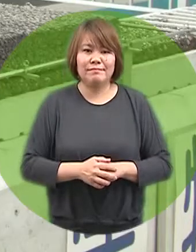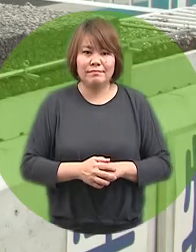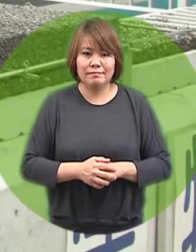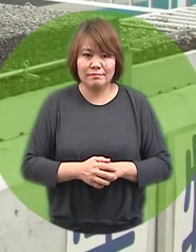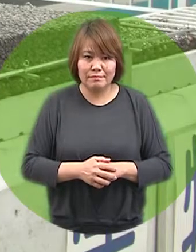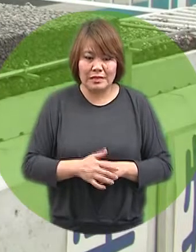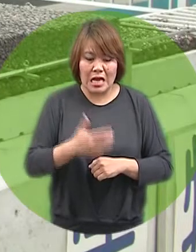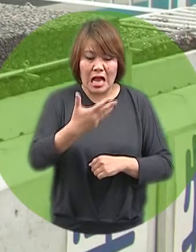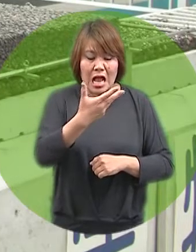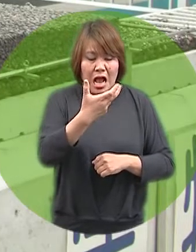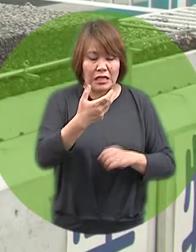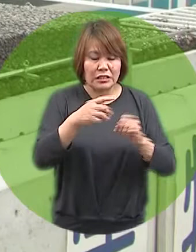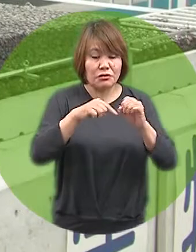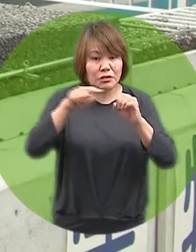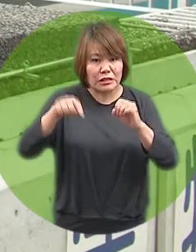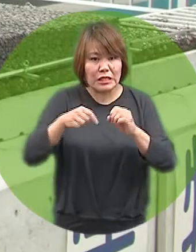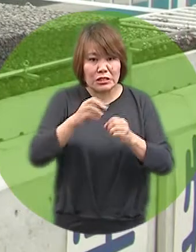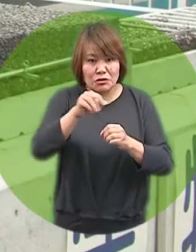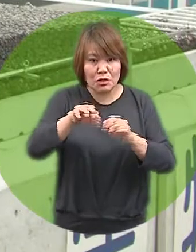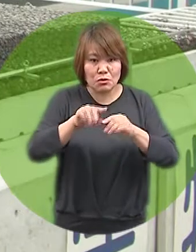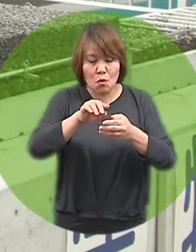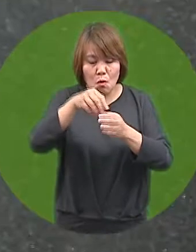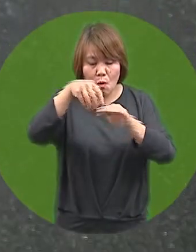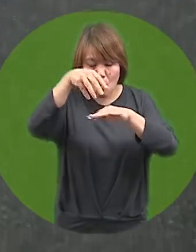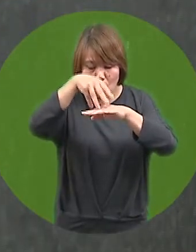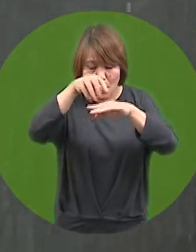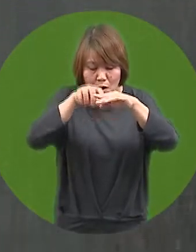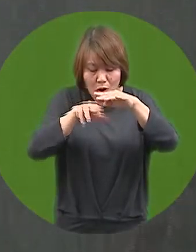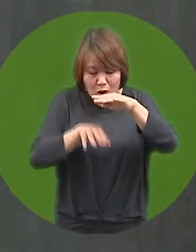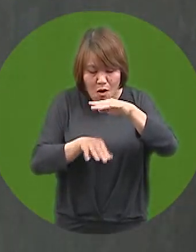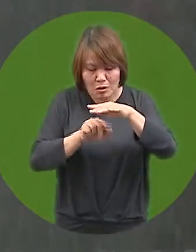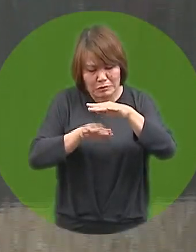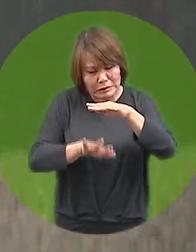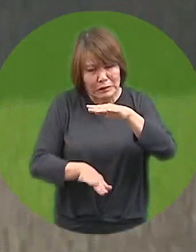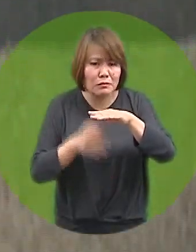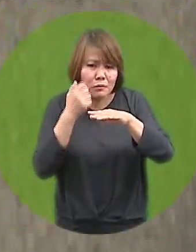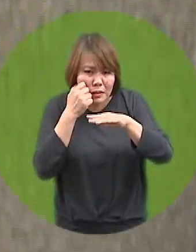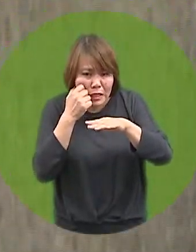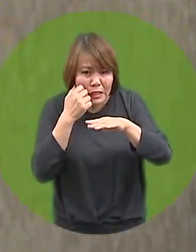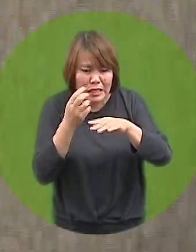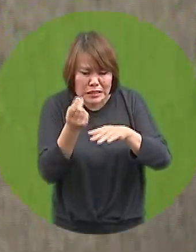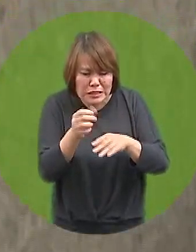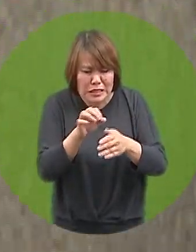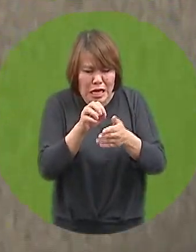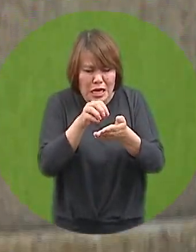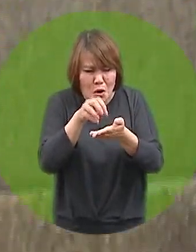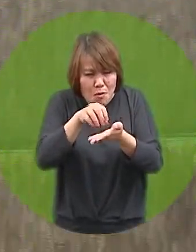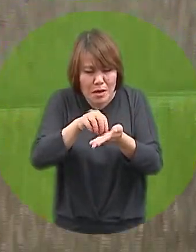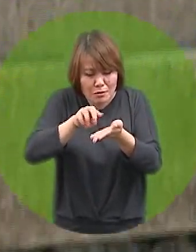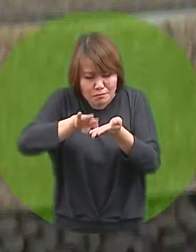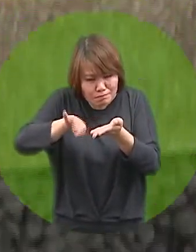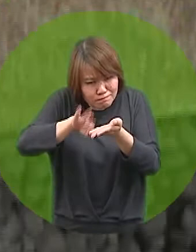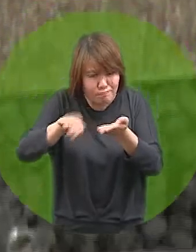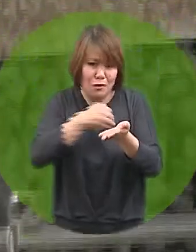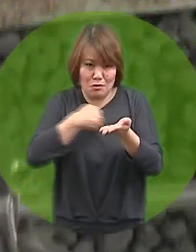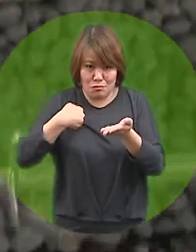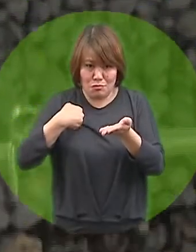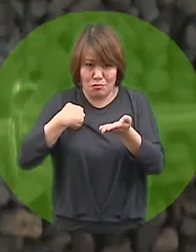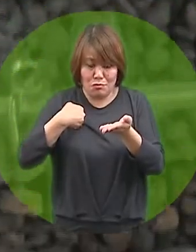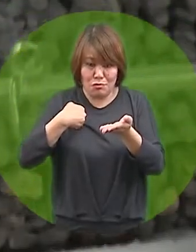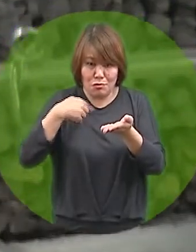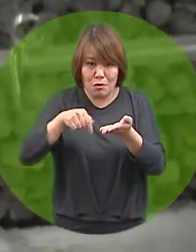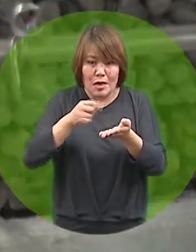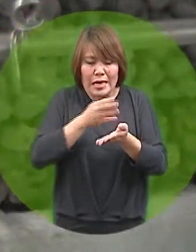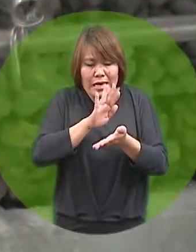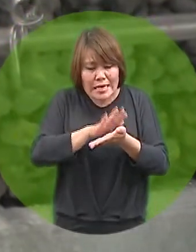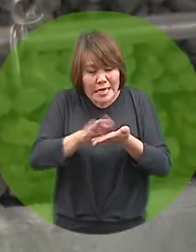80センチの砂の層を通り、沈殿池で沈みきれなかった小さなゴミが取り除かれます。この段階でき